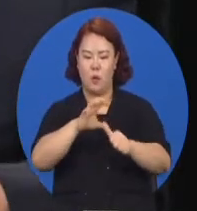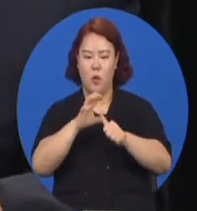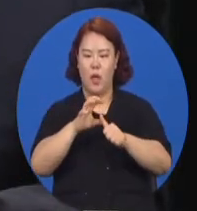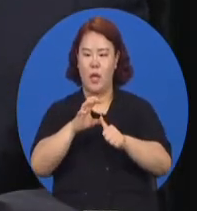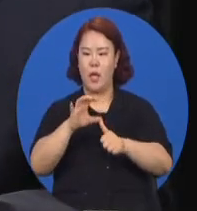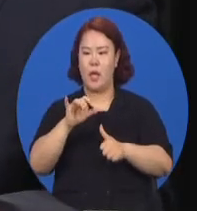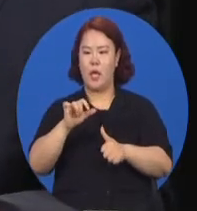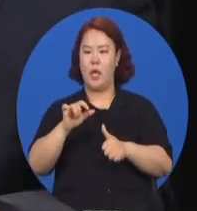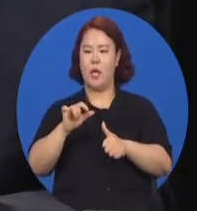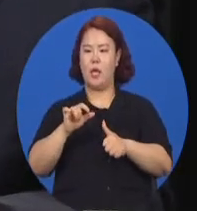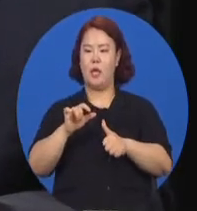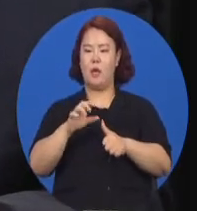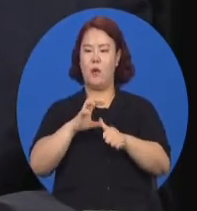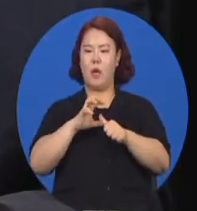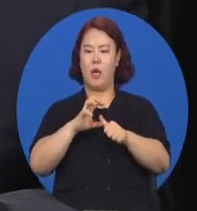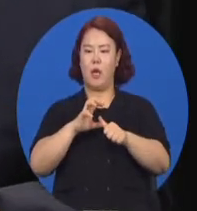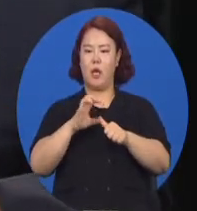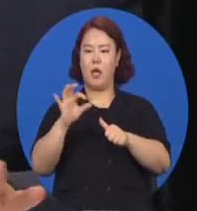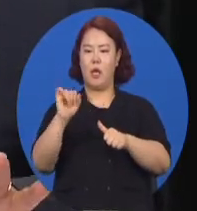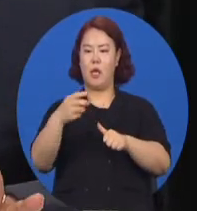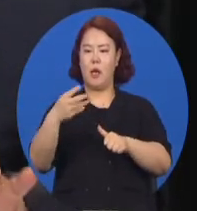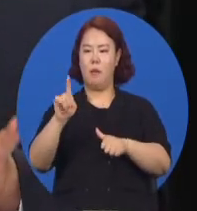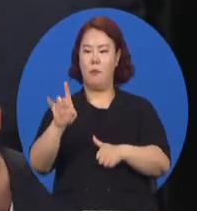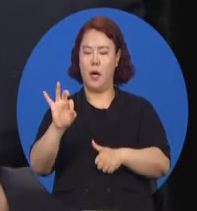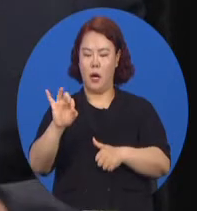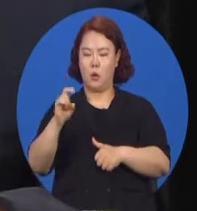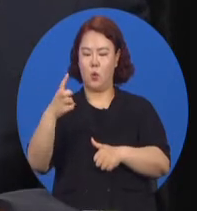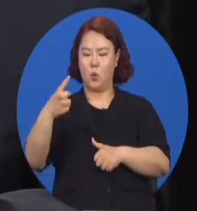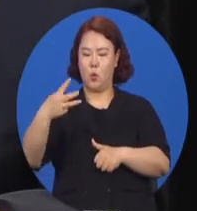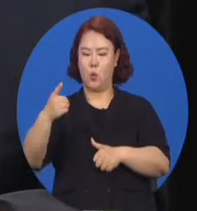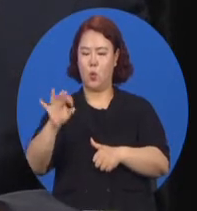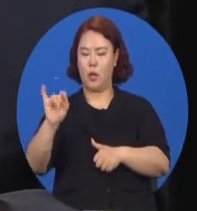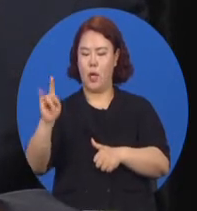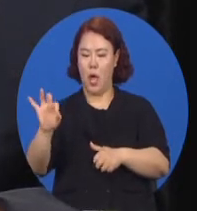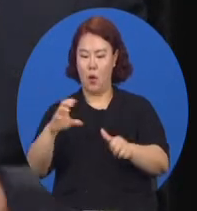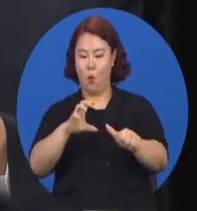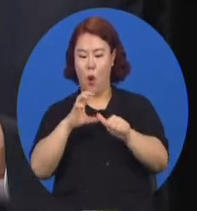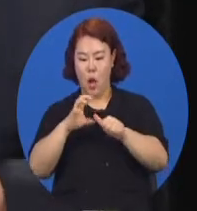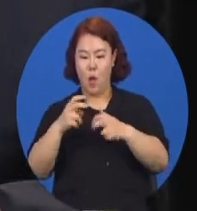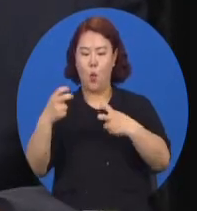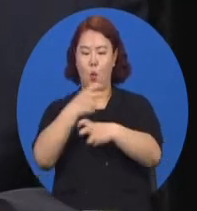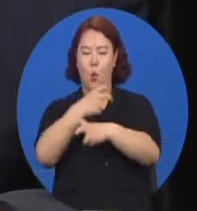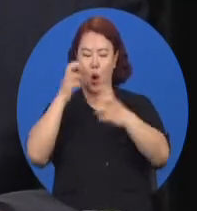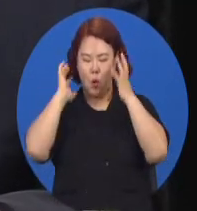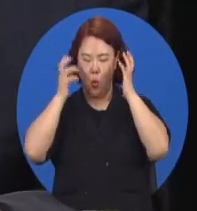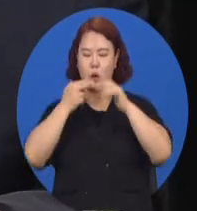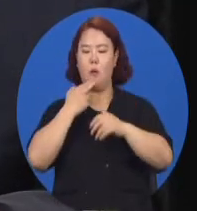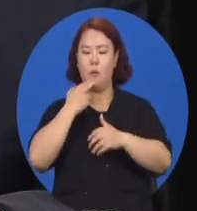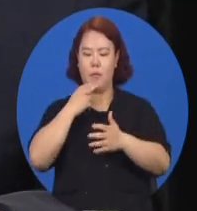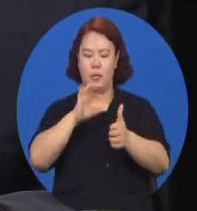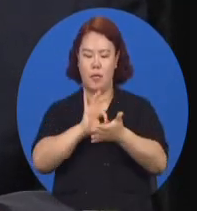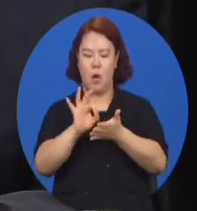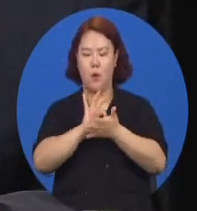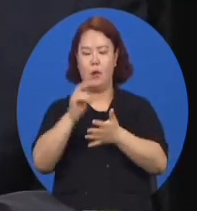통행로로 이 활용을 하면서 이 교통 혼잡 없이 운영을 할 수 있을 것으로 생각하고 그렇게 적극적으로 추진을 해나가고 있습니다.